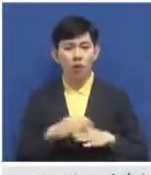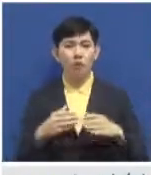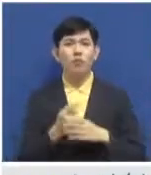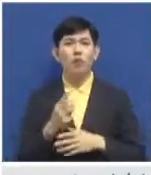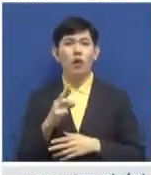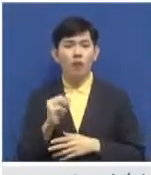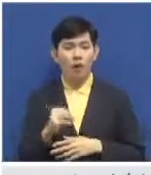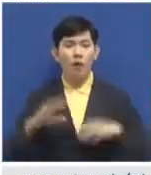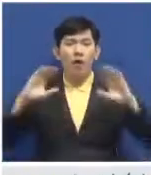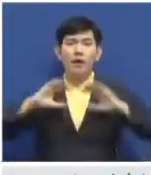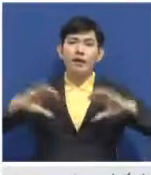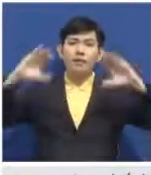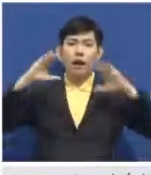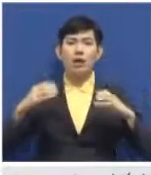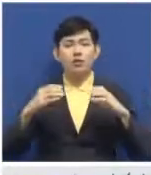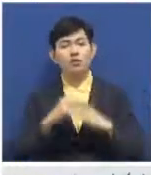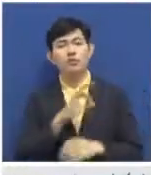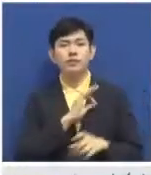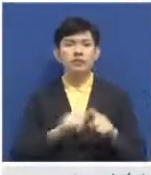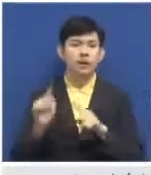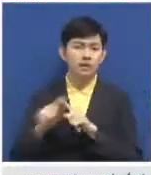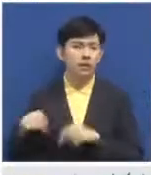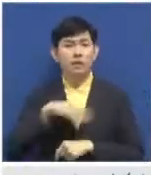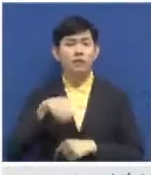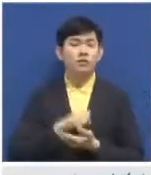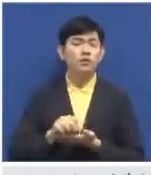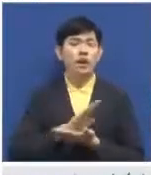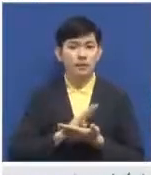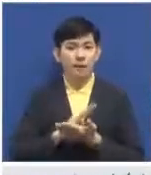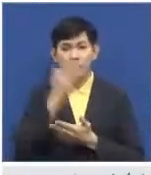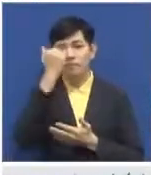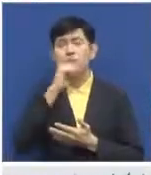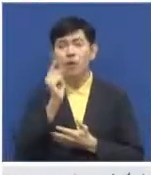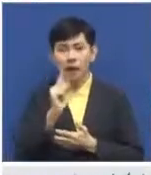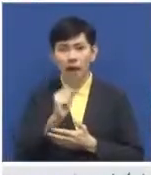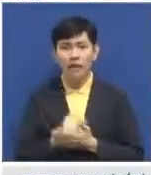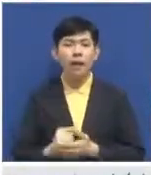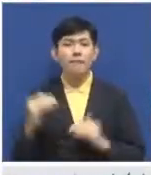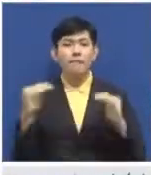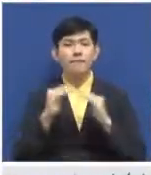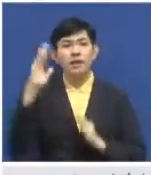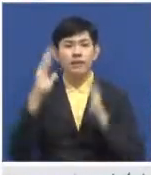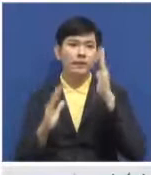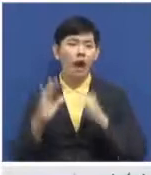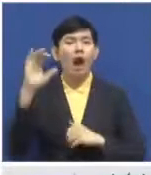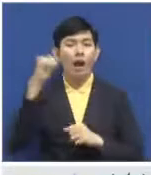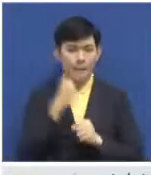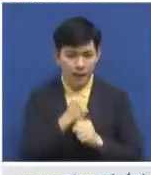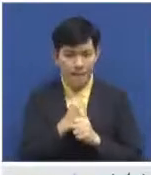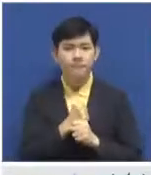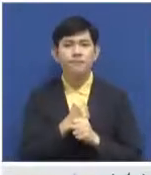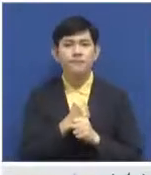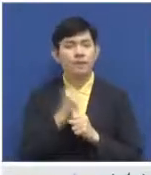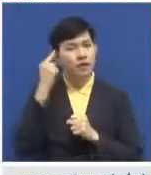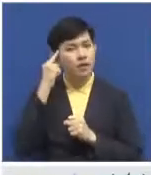รัฐบาลกับทุกองค์กรกับสมาชิกวุฒิสภาด้วยกับทุกๆสถาบันเพื่อที่จะนำประชาธิปไตยกลับมาและ